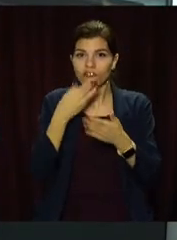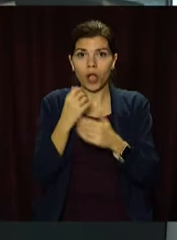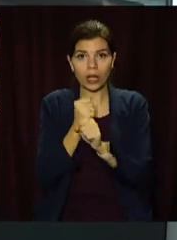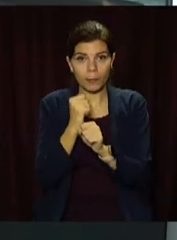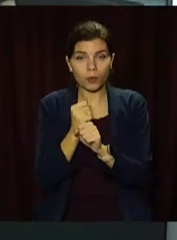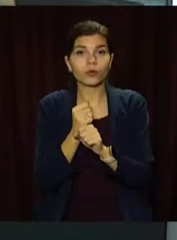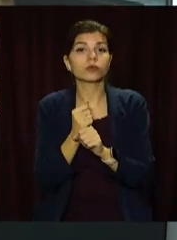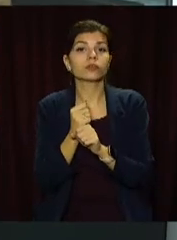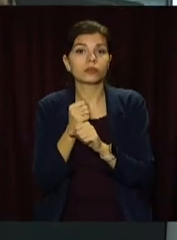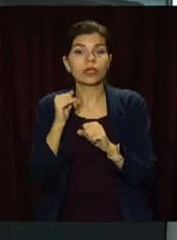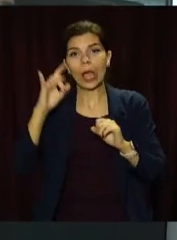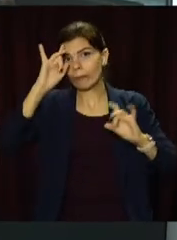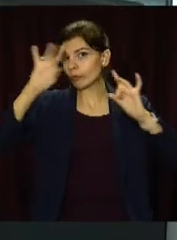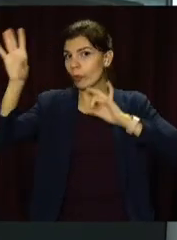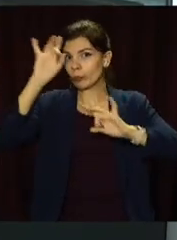робіт та